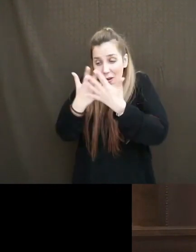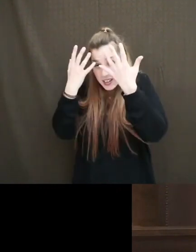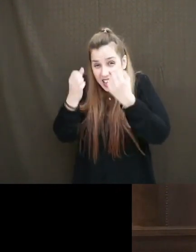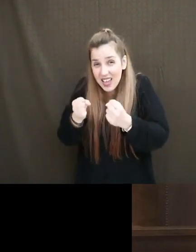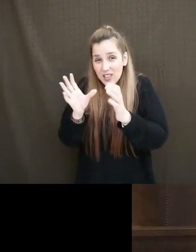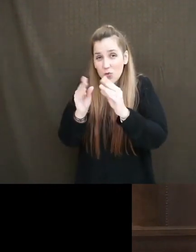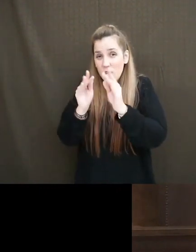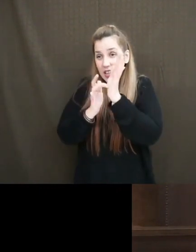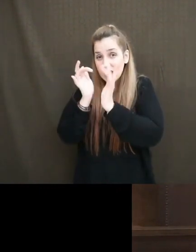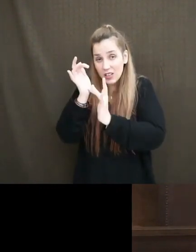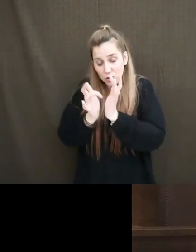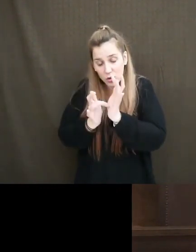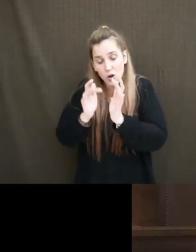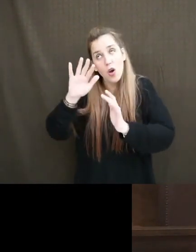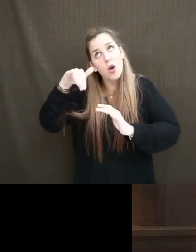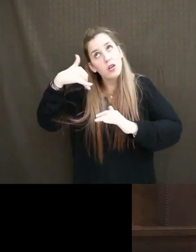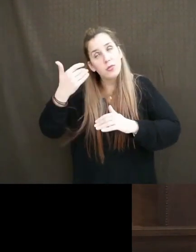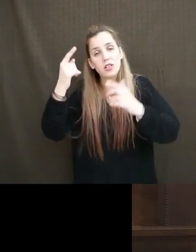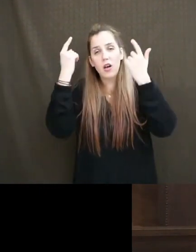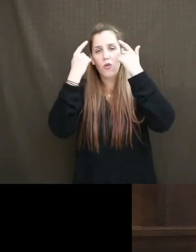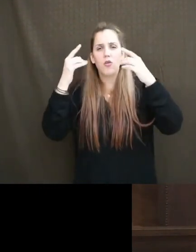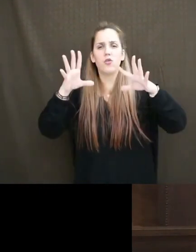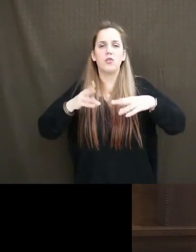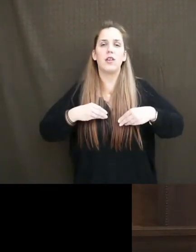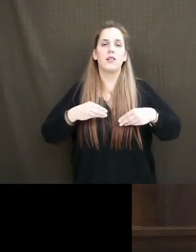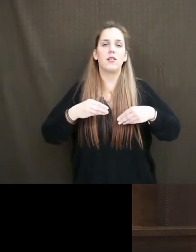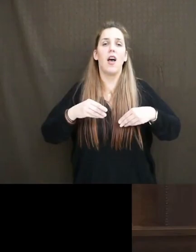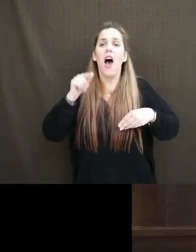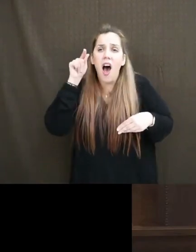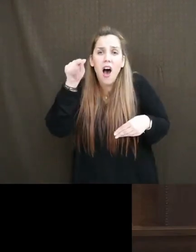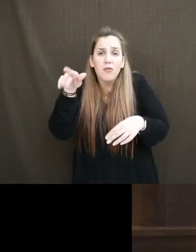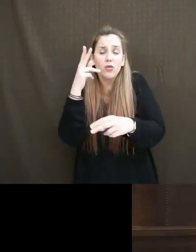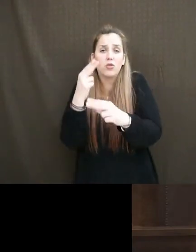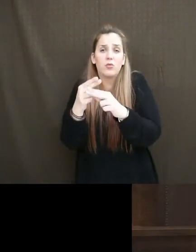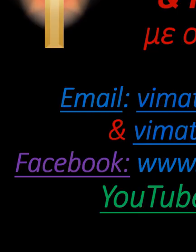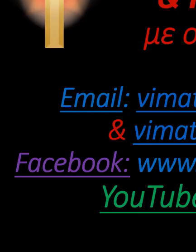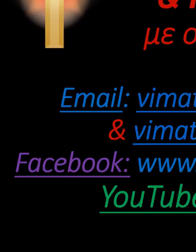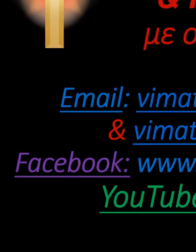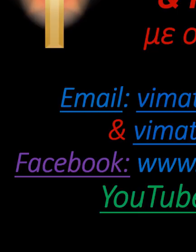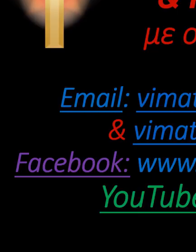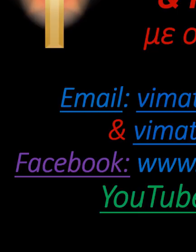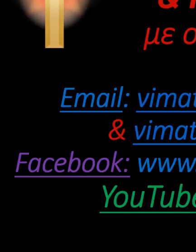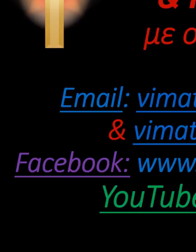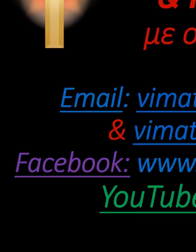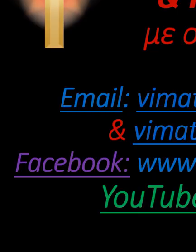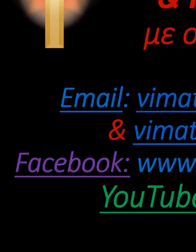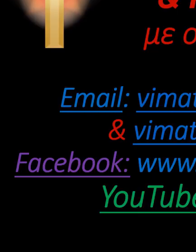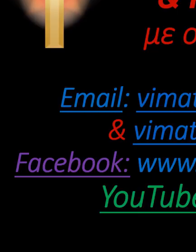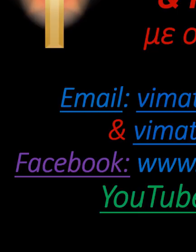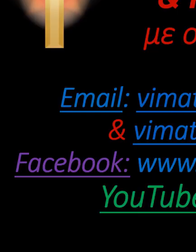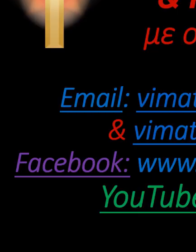Χριστός σώζει. Μόνο Αυτός. Αμήν.